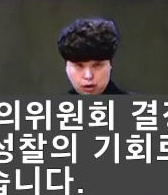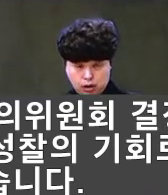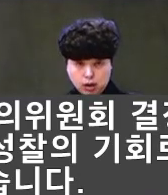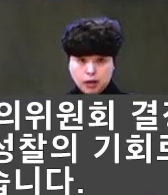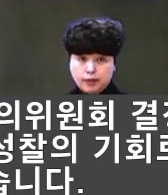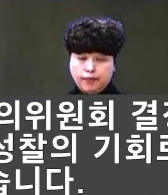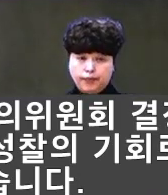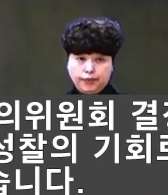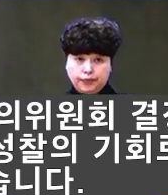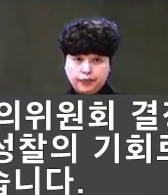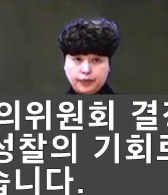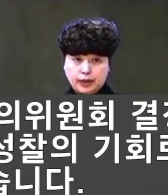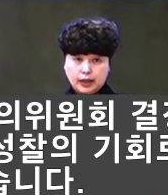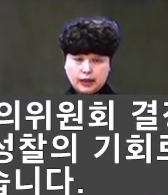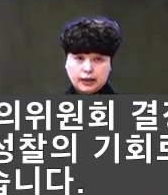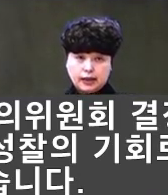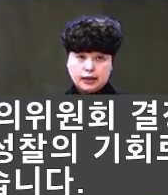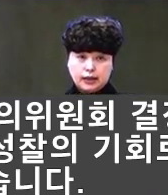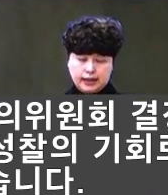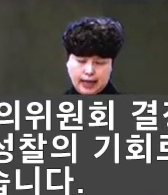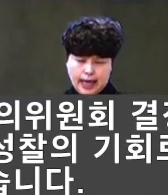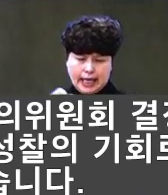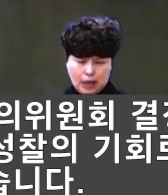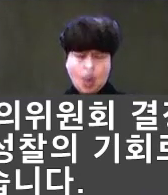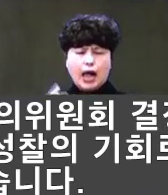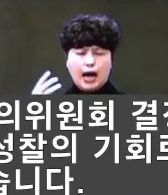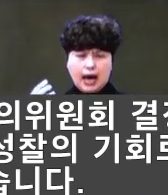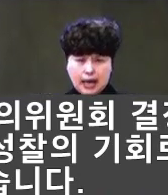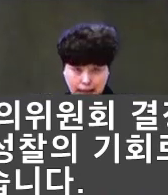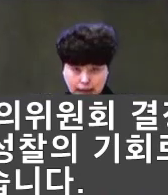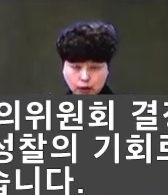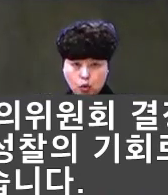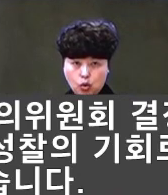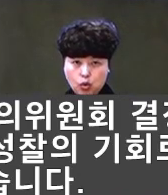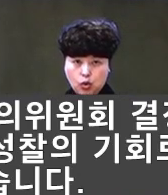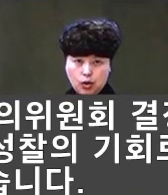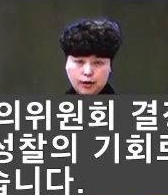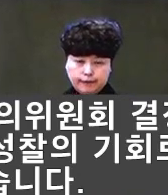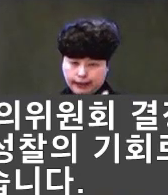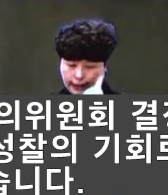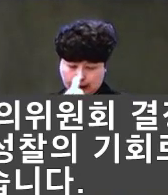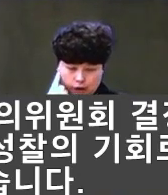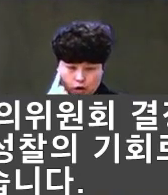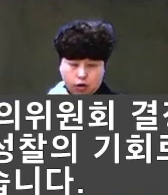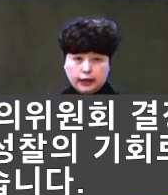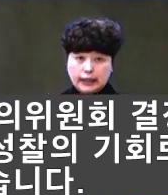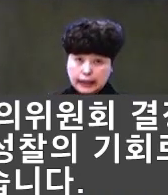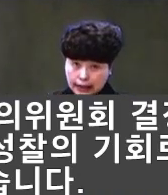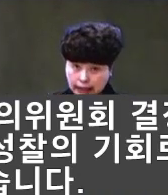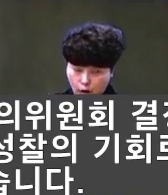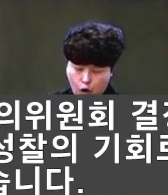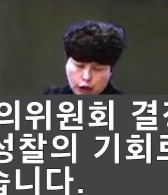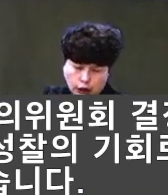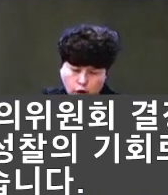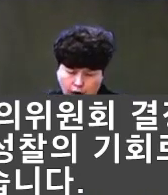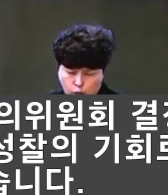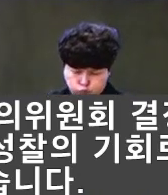본의원으로부터 성찰의 기회로 삼고 삼아 분골 쇄신하여 의정 성과를 높일 수